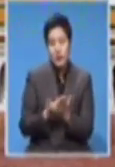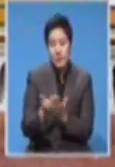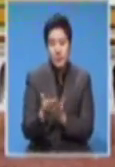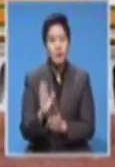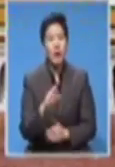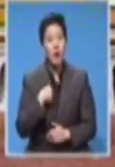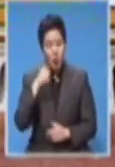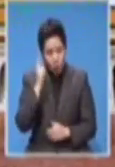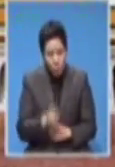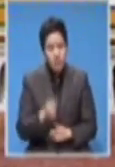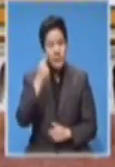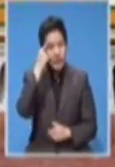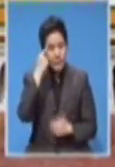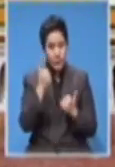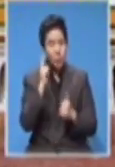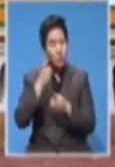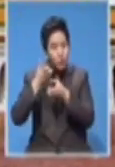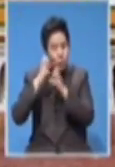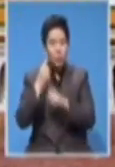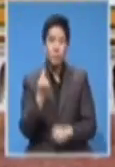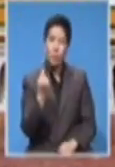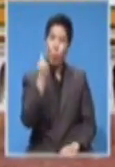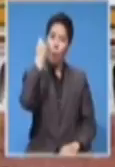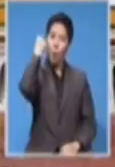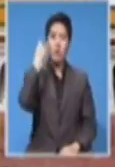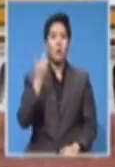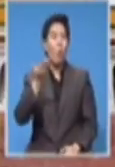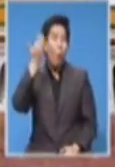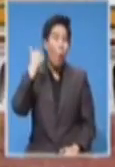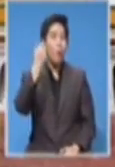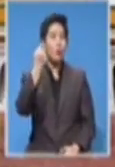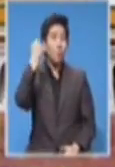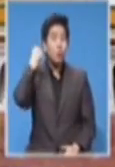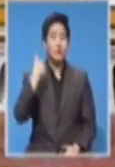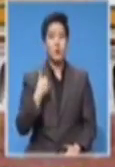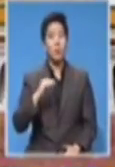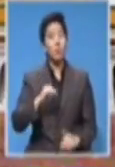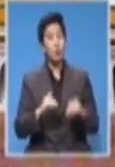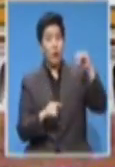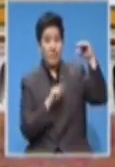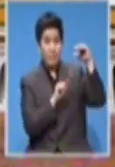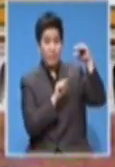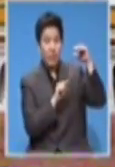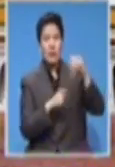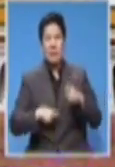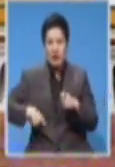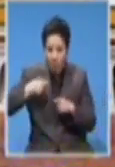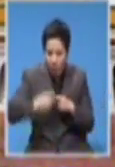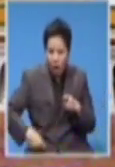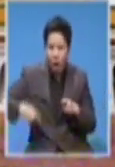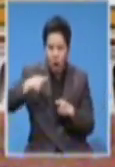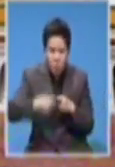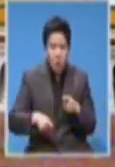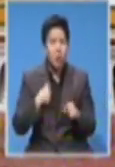ดูแลลูกหลานนะครับเราต้องย้อนกลับไปดูว่าสมัยที่ผ่านมาเนี่ยเราทุกคนเนี่ยผู้ใหญ่วันเนี้ยก็ลำบากมาทั้งสิ้นนะครับกว่า